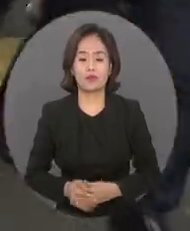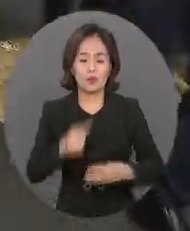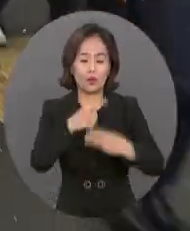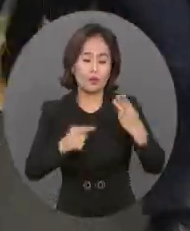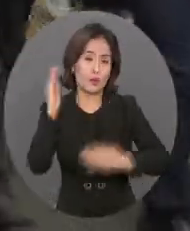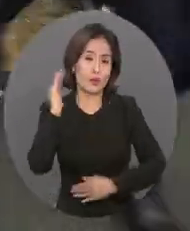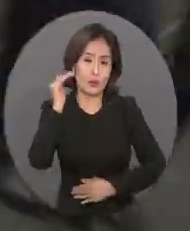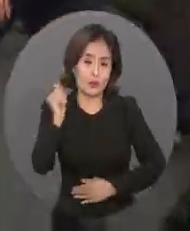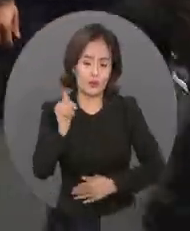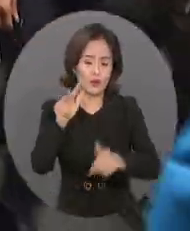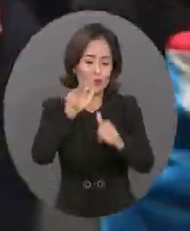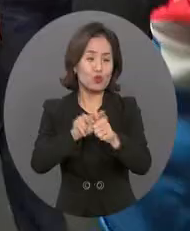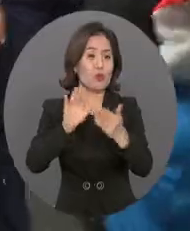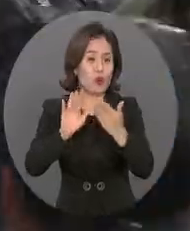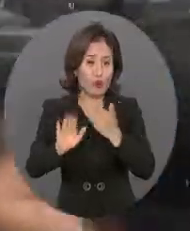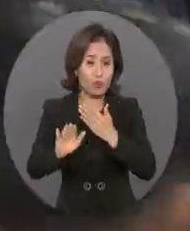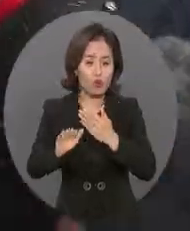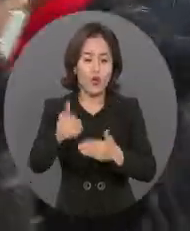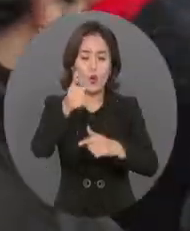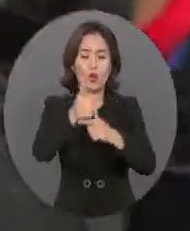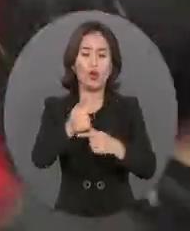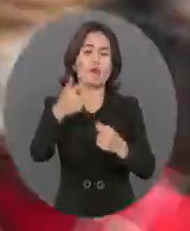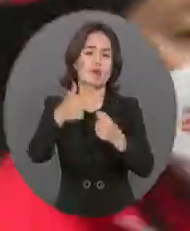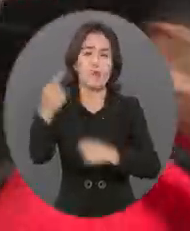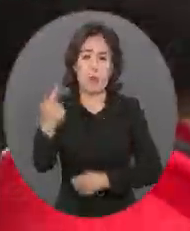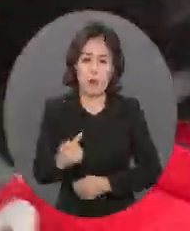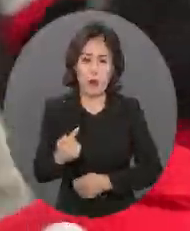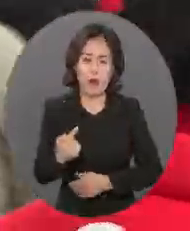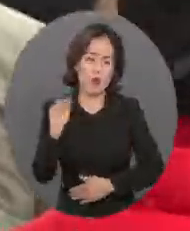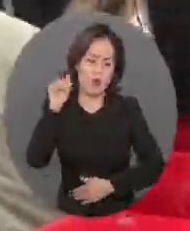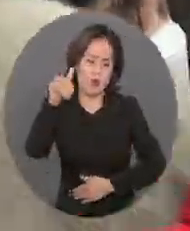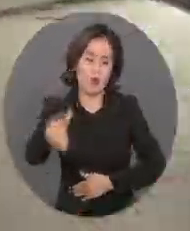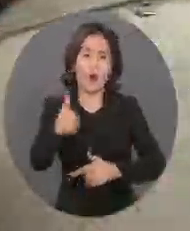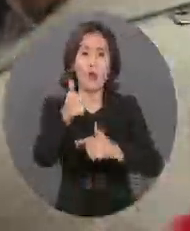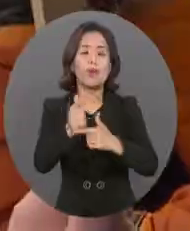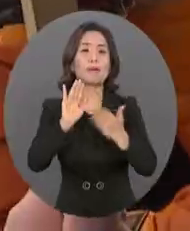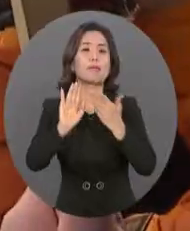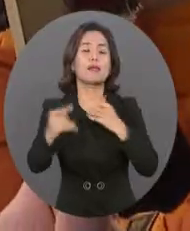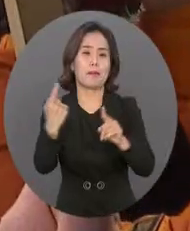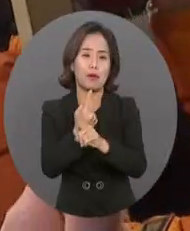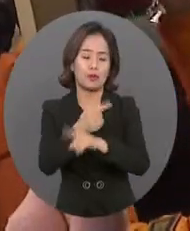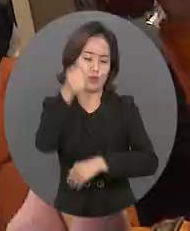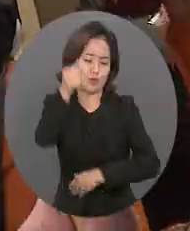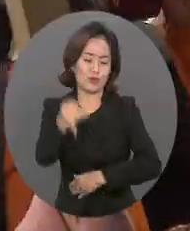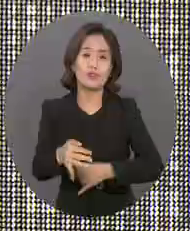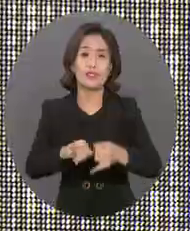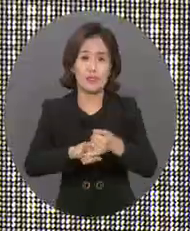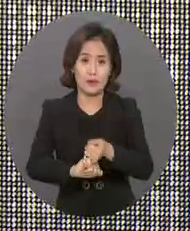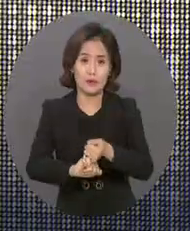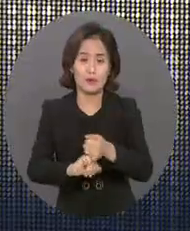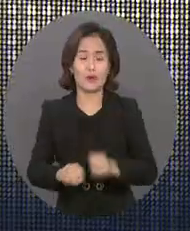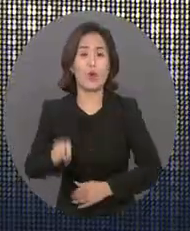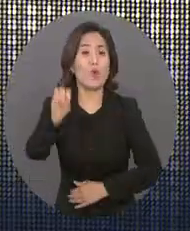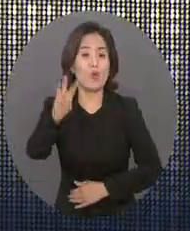윤석열 대통령은 출마 선언 이후 호남을 7번 찾으면서 낙후된 호남의 미래를 바꾸겠다고 여러 차례 약속했었습니다.